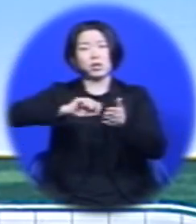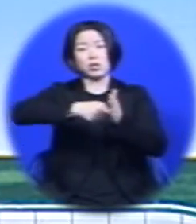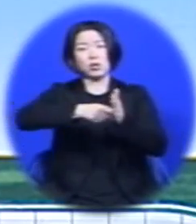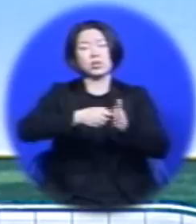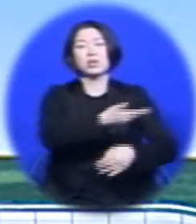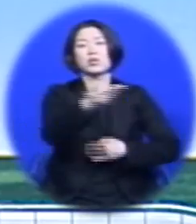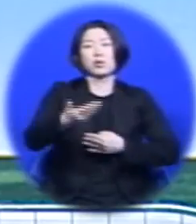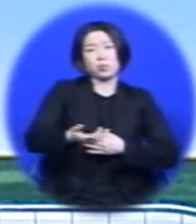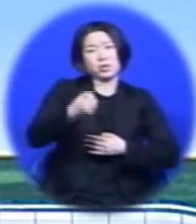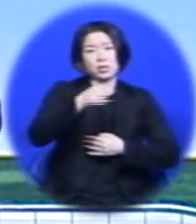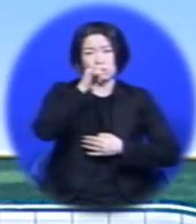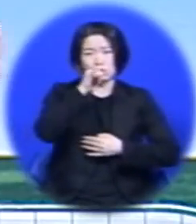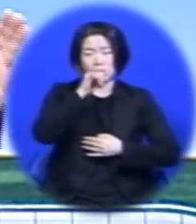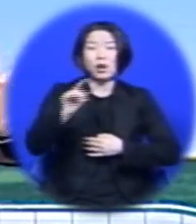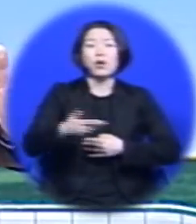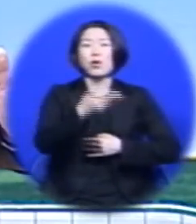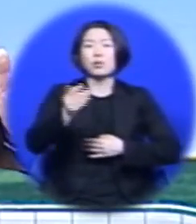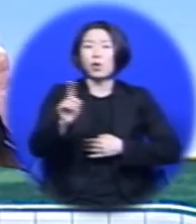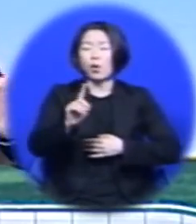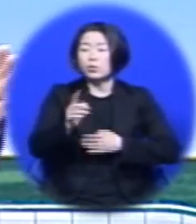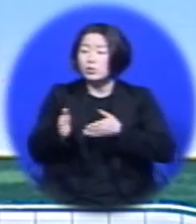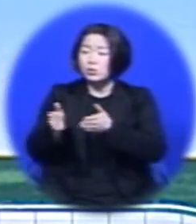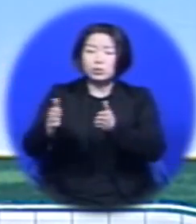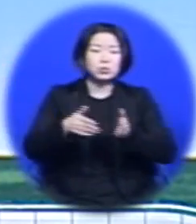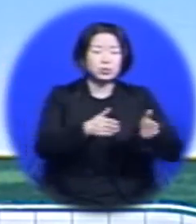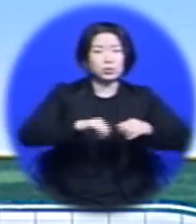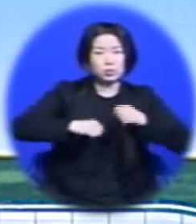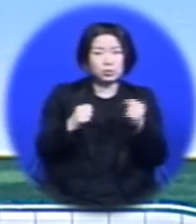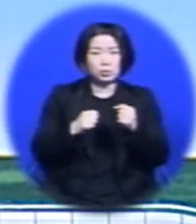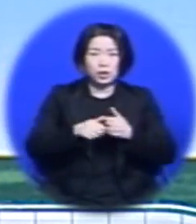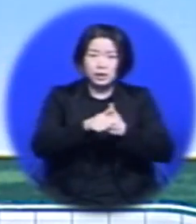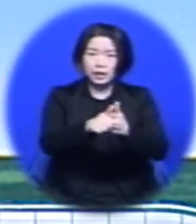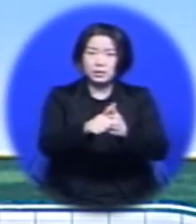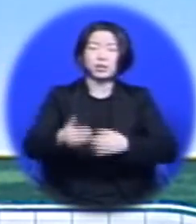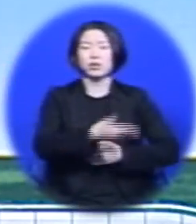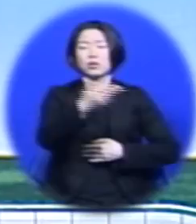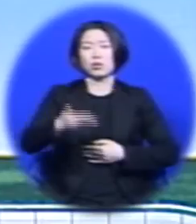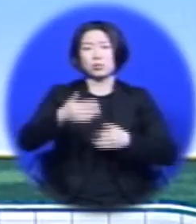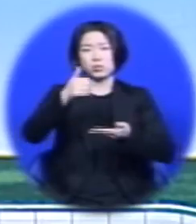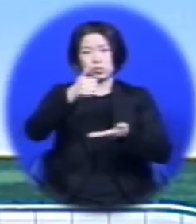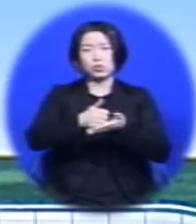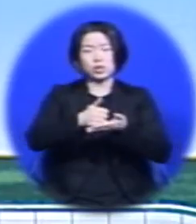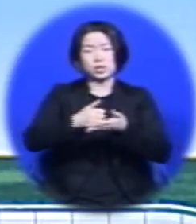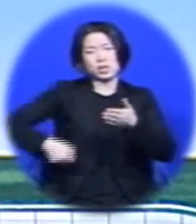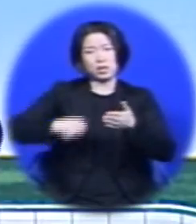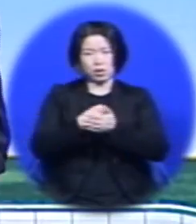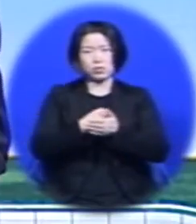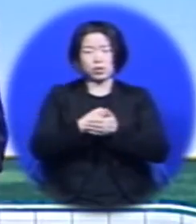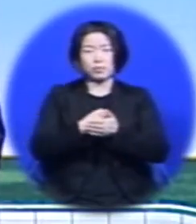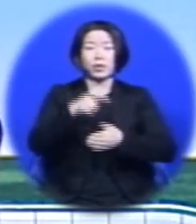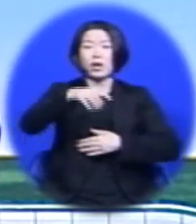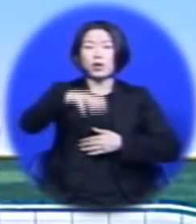여러분이 어느 쪽으로 순종 하느냐에 따라서 여러분의 주인이 결정되는 거죠 여기서 우리